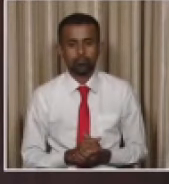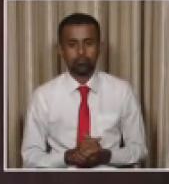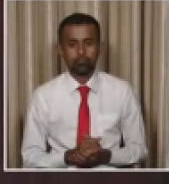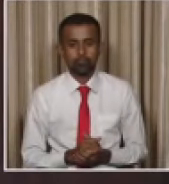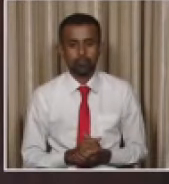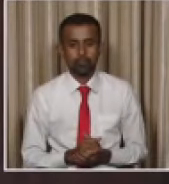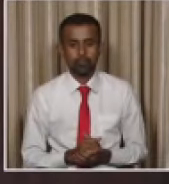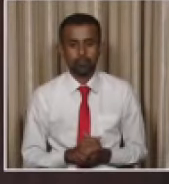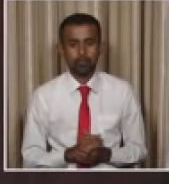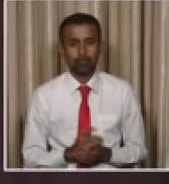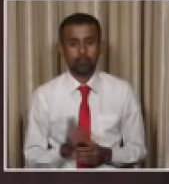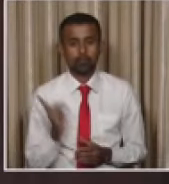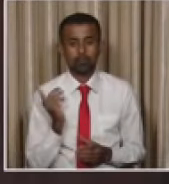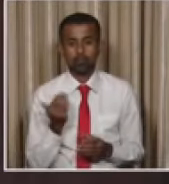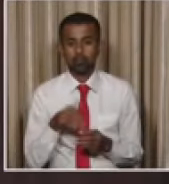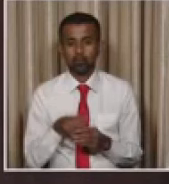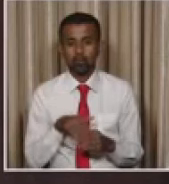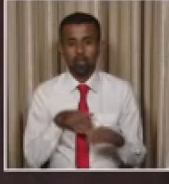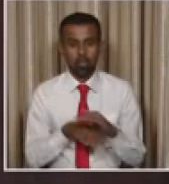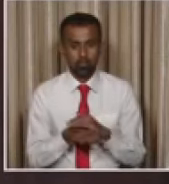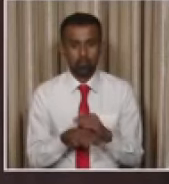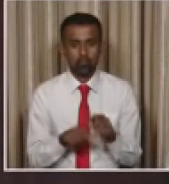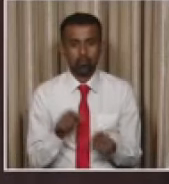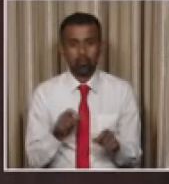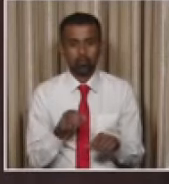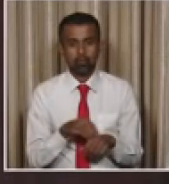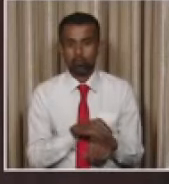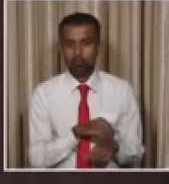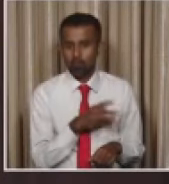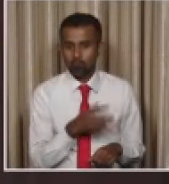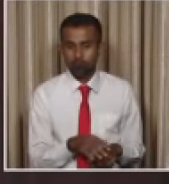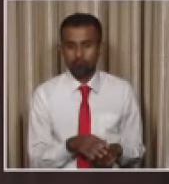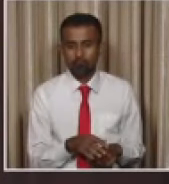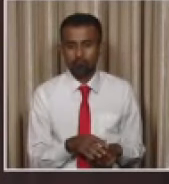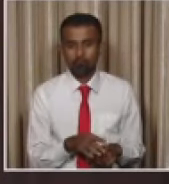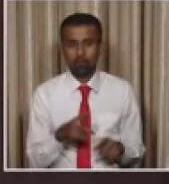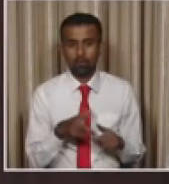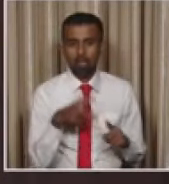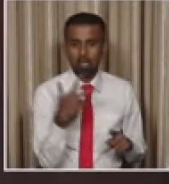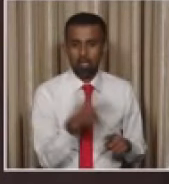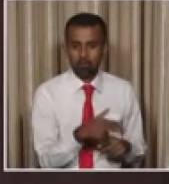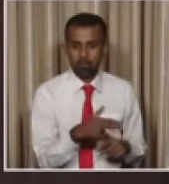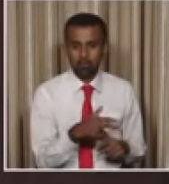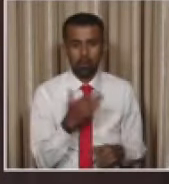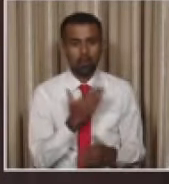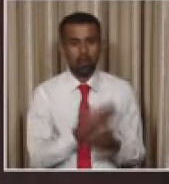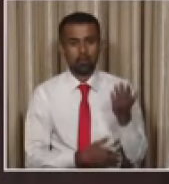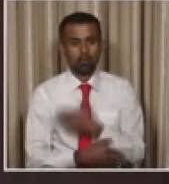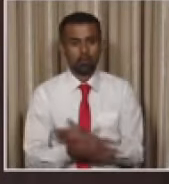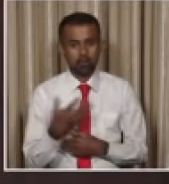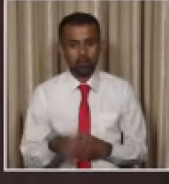මේ කැම්ප් වල ඉන්න අය දැන් මේ අය තුවාලෙලා ඉන්නේ ඇඟිලි කපලා අතපය